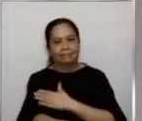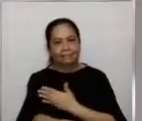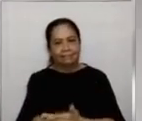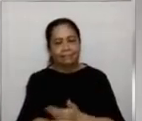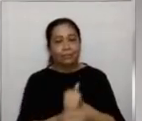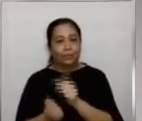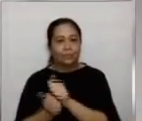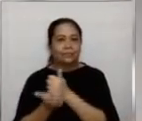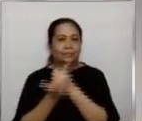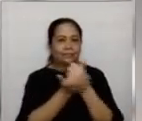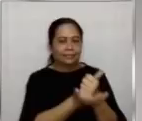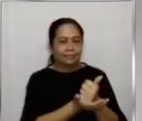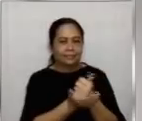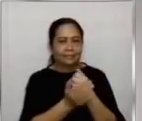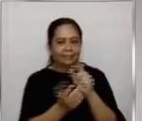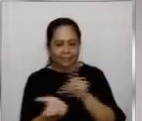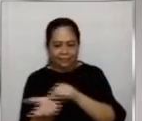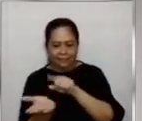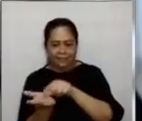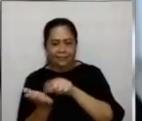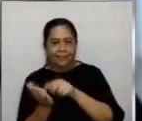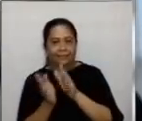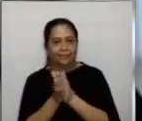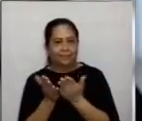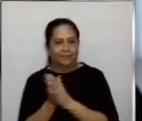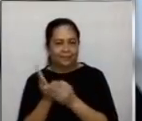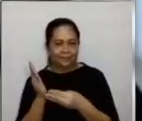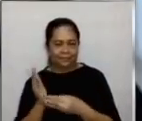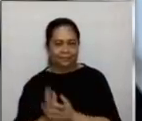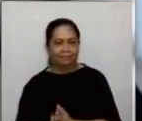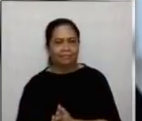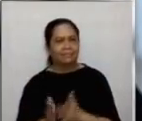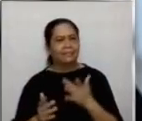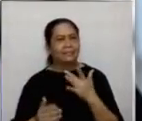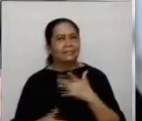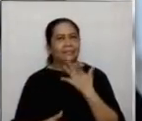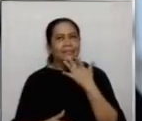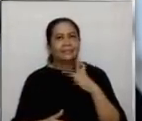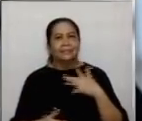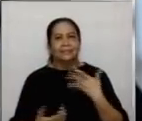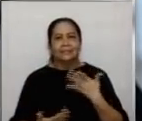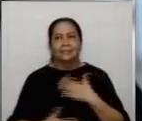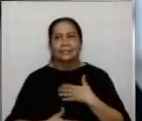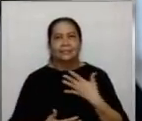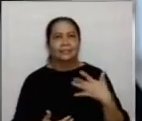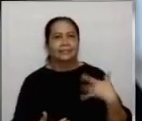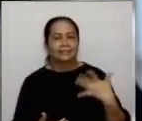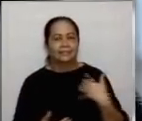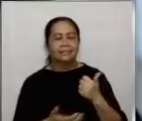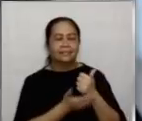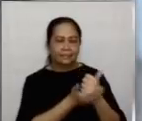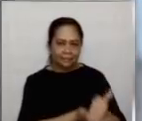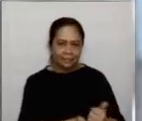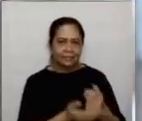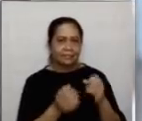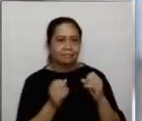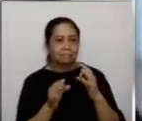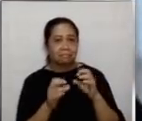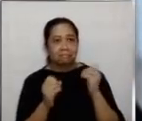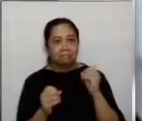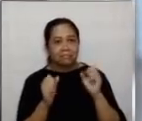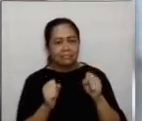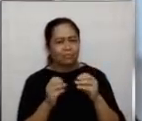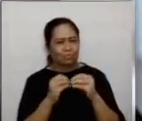kanyang inimprentang mga booklet. Masarap ko sa pakiramdam na nakakatulong. Kung kaya mo alam pong tumulong pa dun